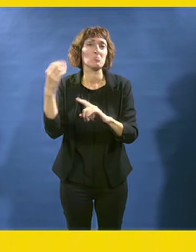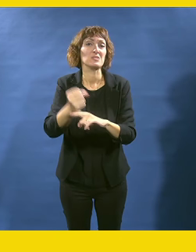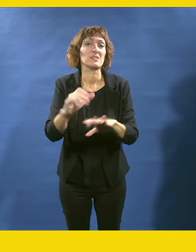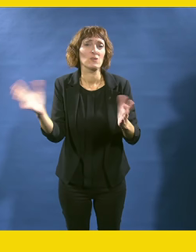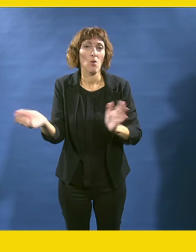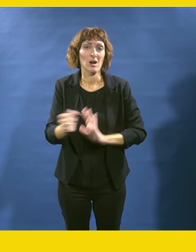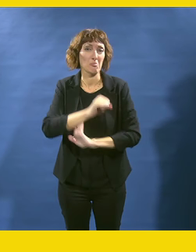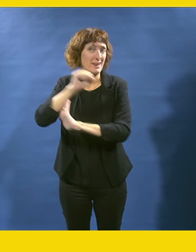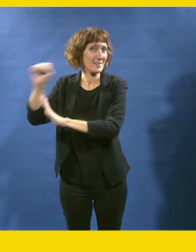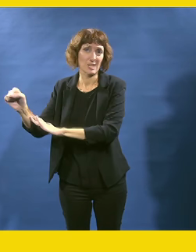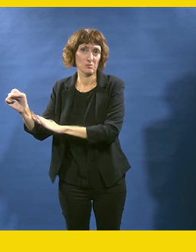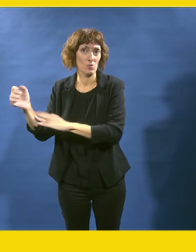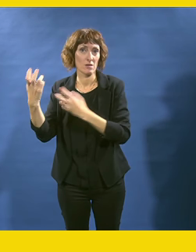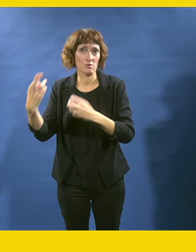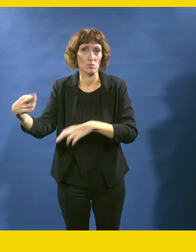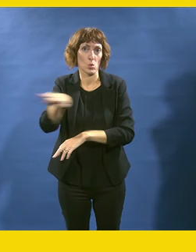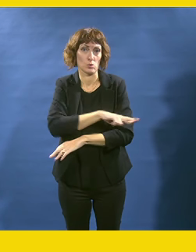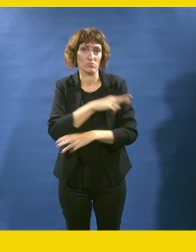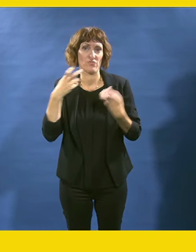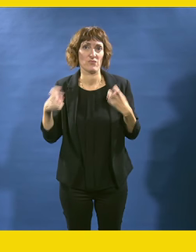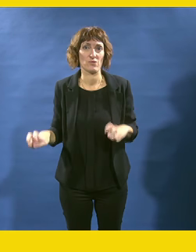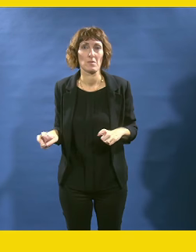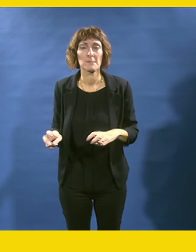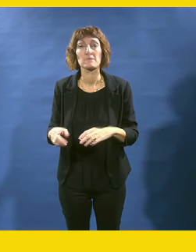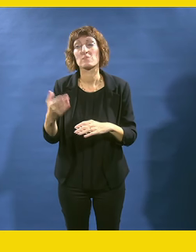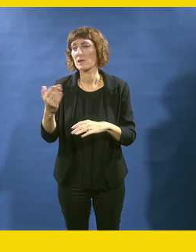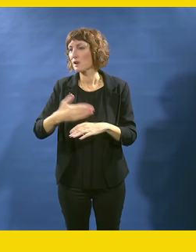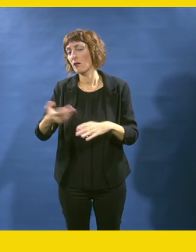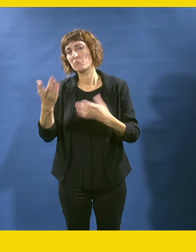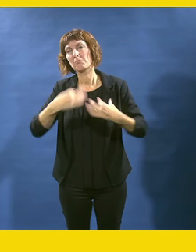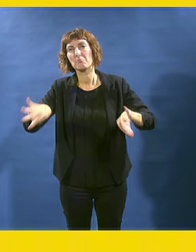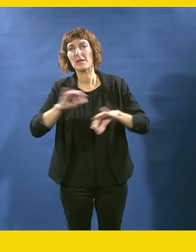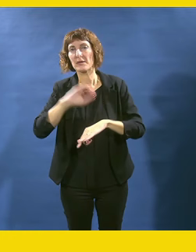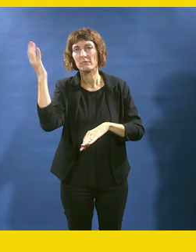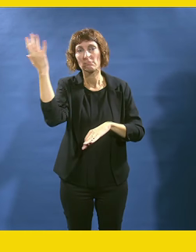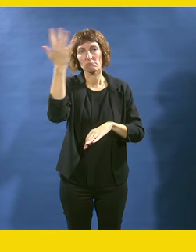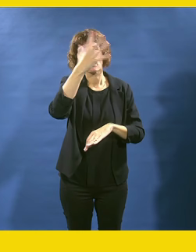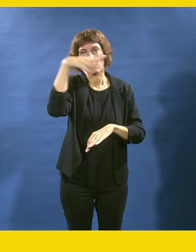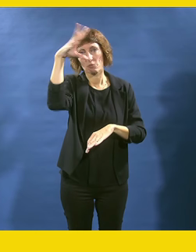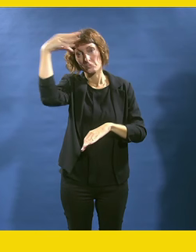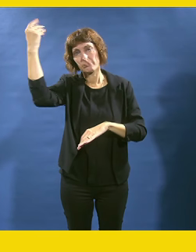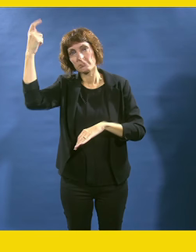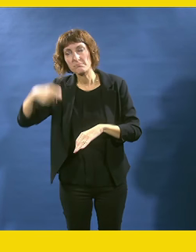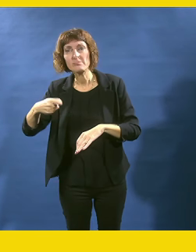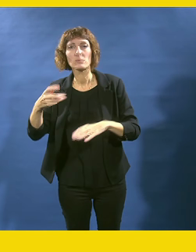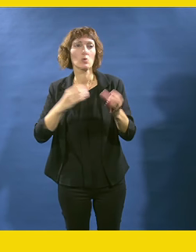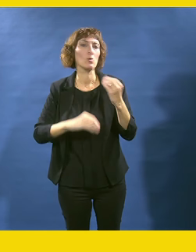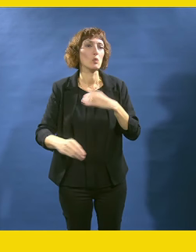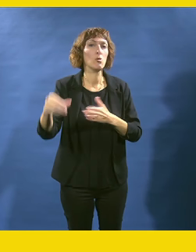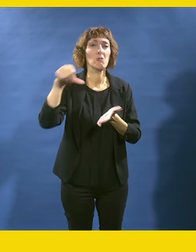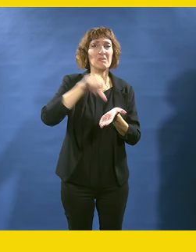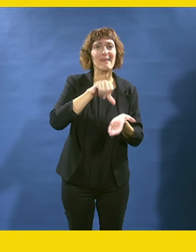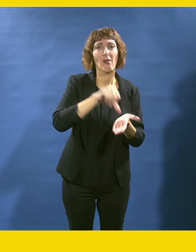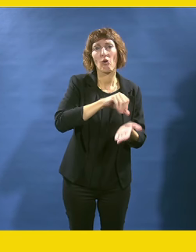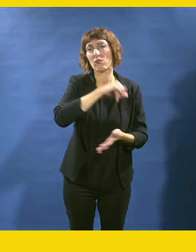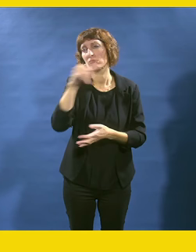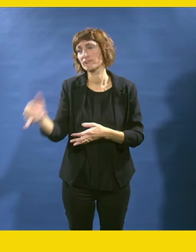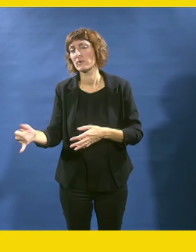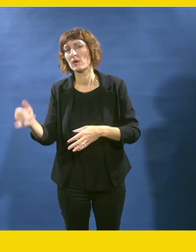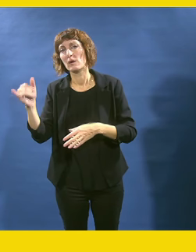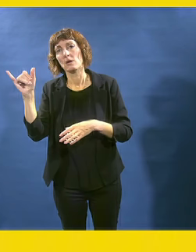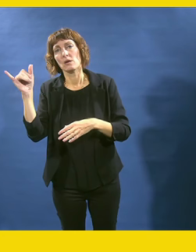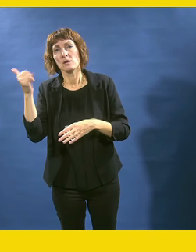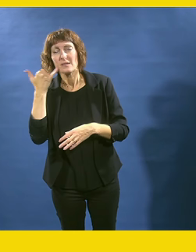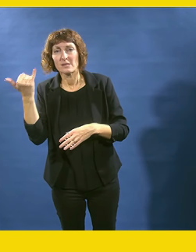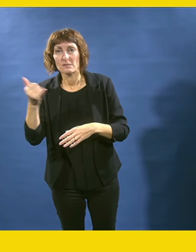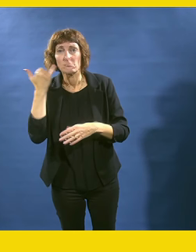que des États-Unis à l'Afghanistan, de la Hongrie à l'Argentine et de l'Iran à l'Italie, c'est contre